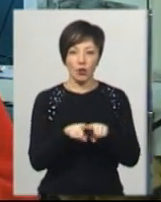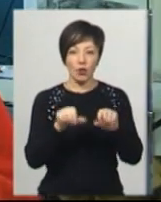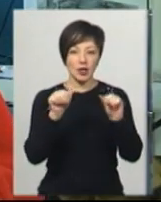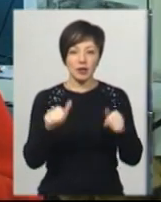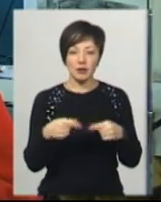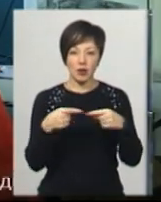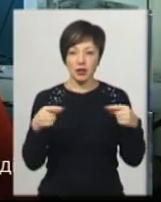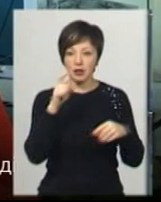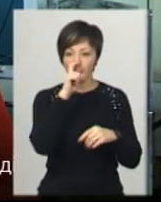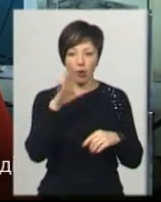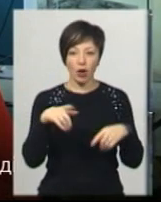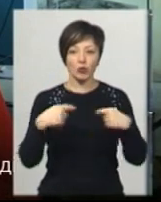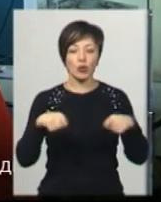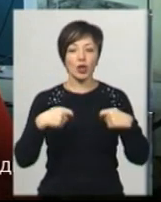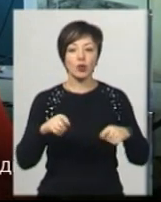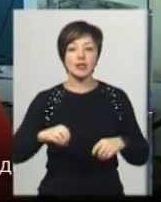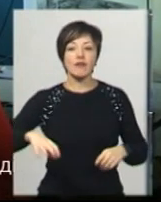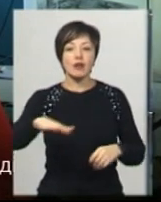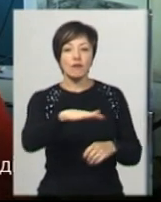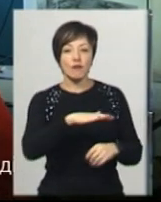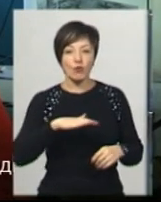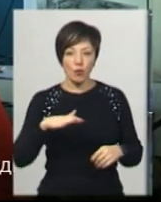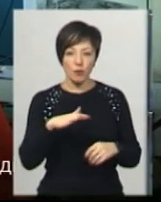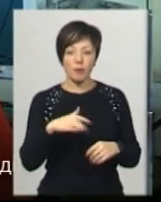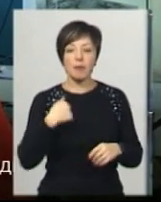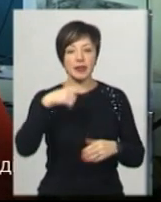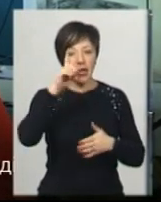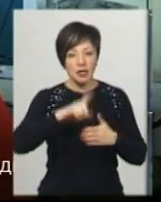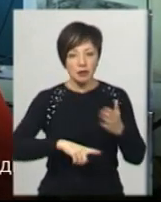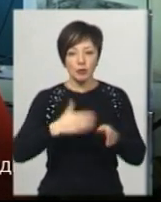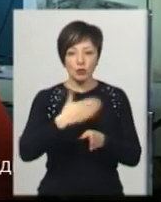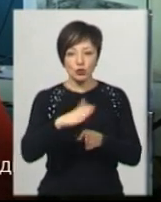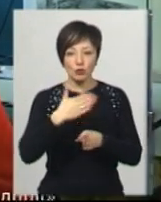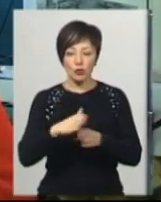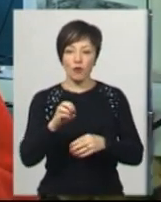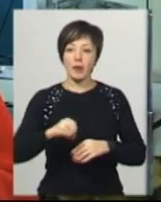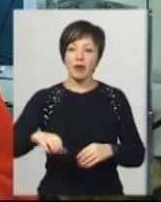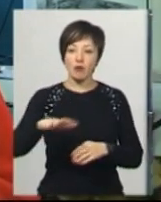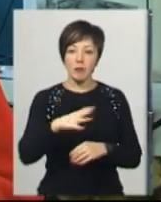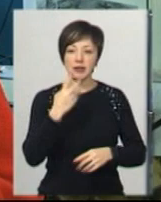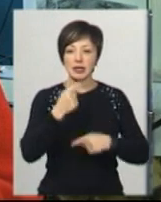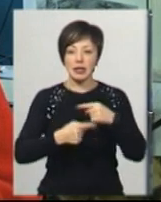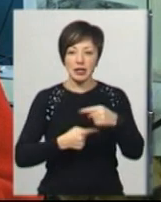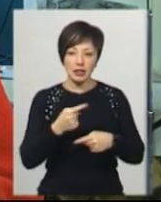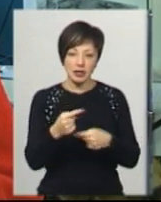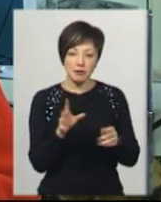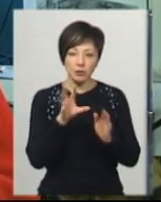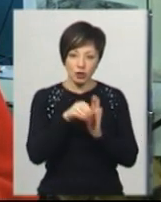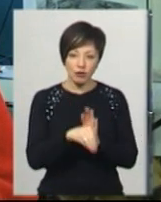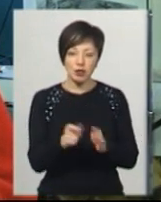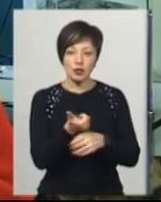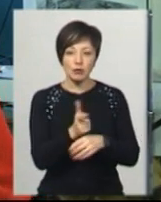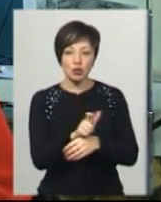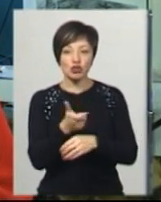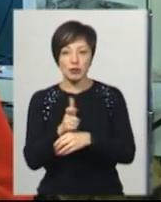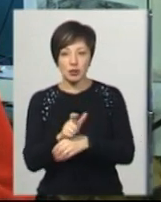вони непогано продаються в Європі. Ми надіємося, що в нас поступово європейські традиції в нас будуть все більше і більше приживатися. І я думаю,